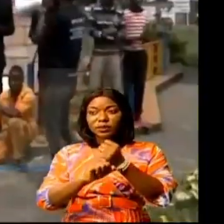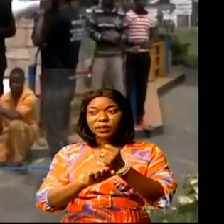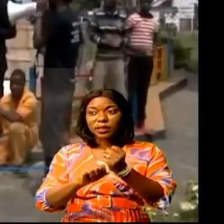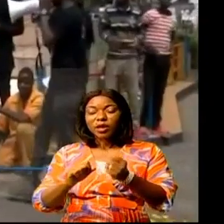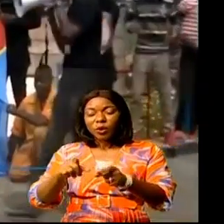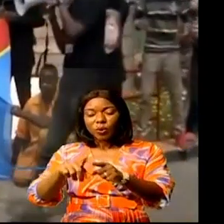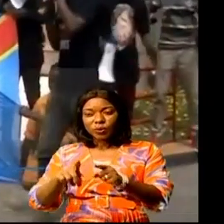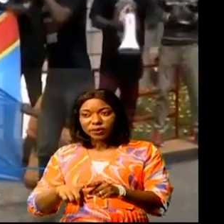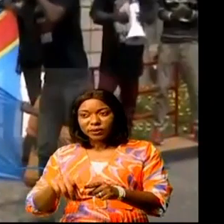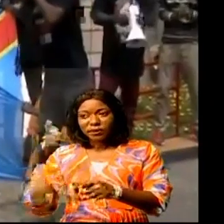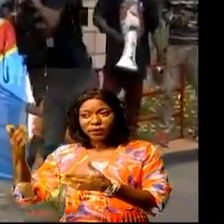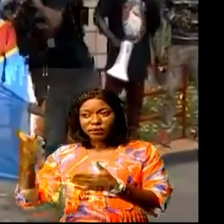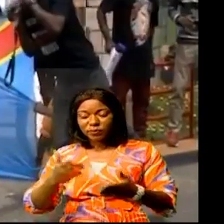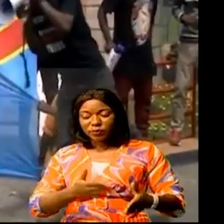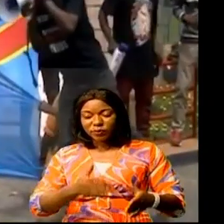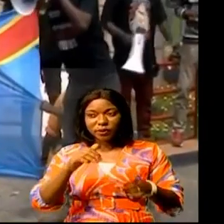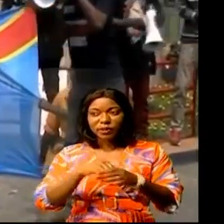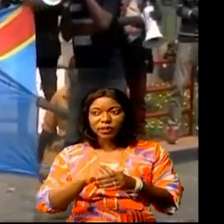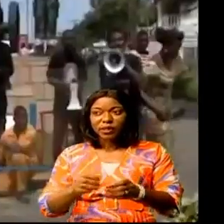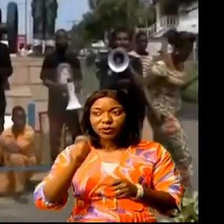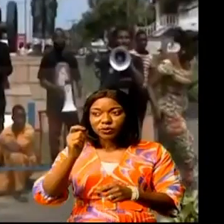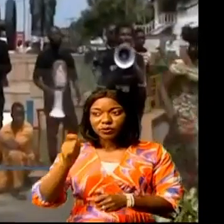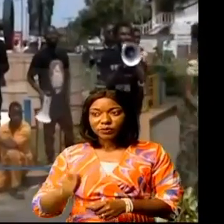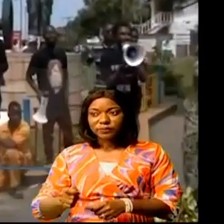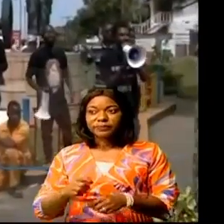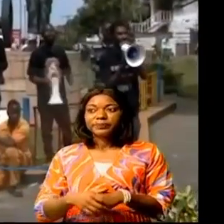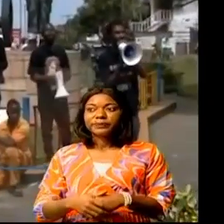soutien et apport moral aux forces régulières.